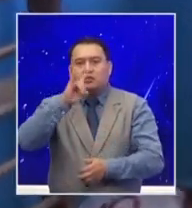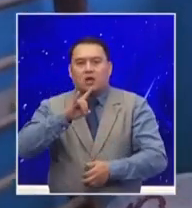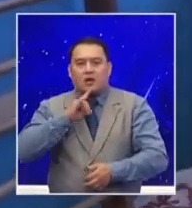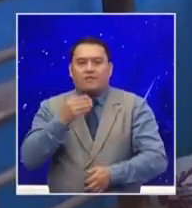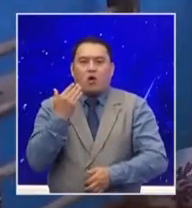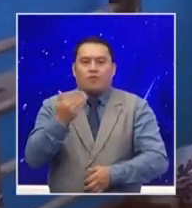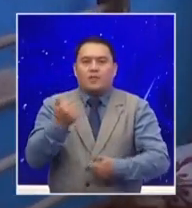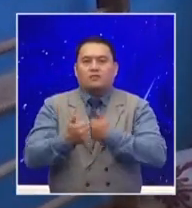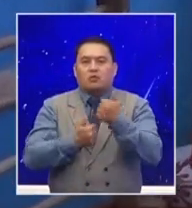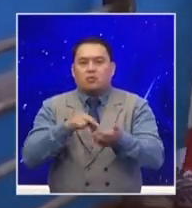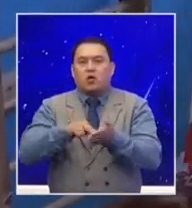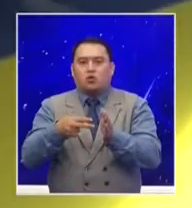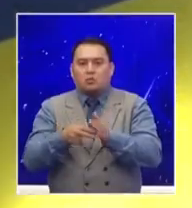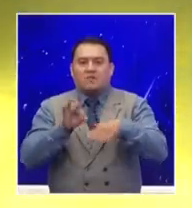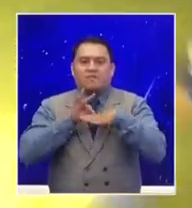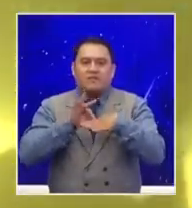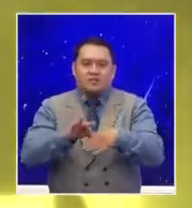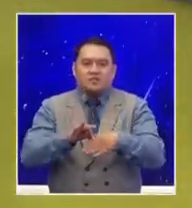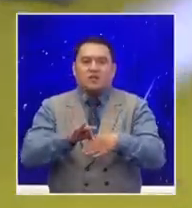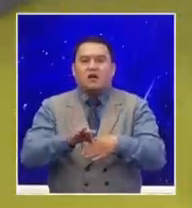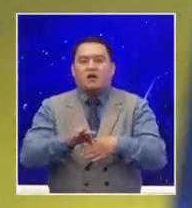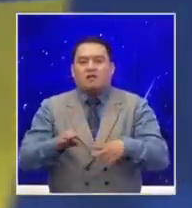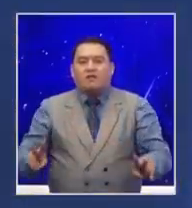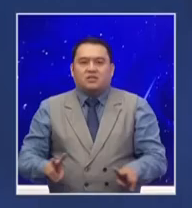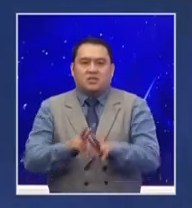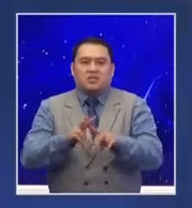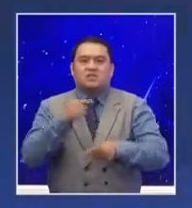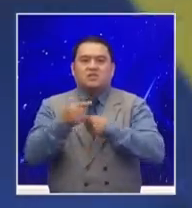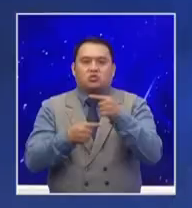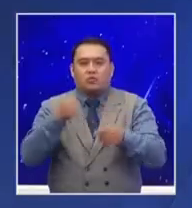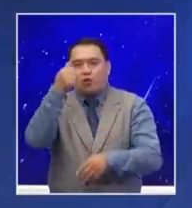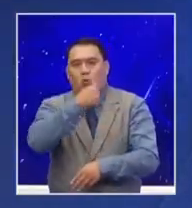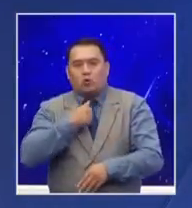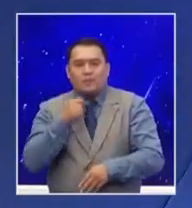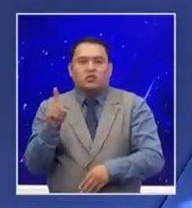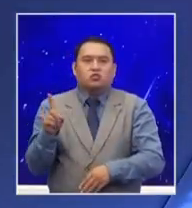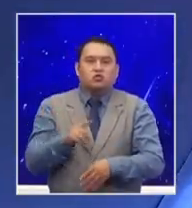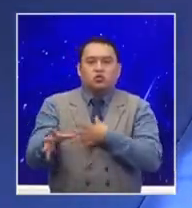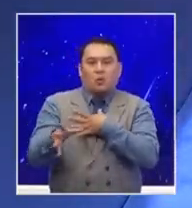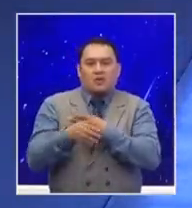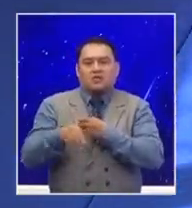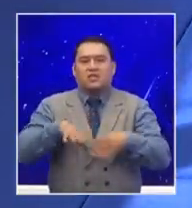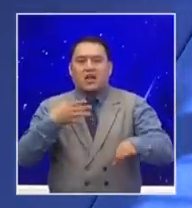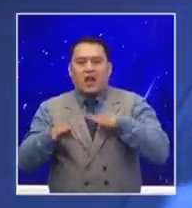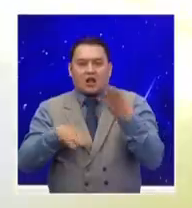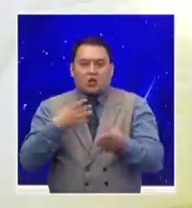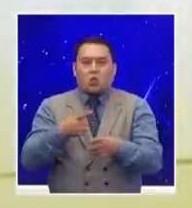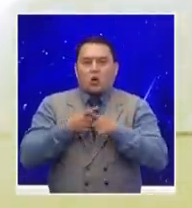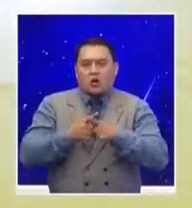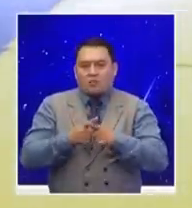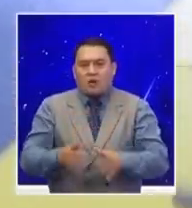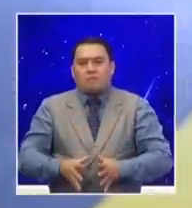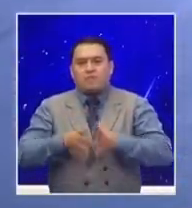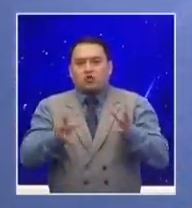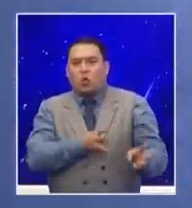Казахстана. К слову, первенство планируется провести в столице в конце года. Тренеры заверяют, что такие совместные тренировки дают палуанам